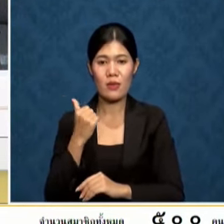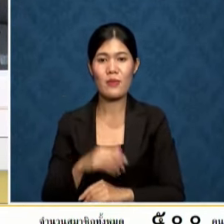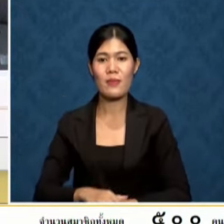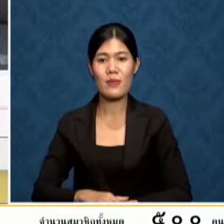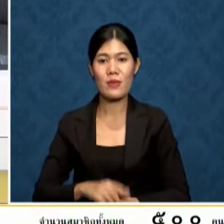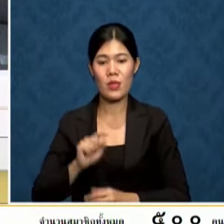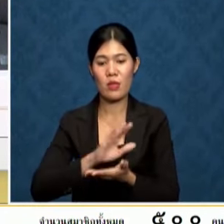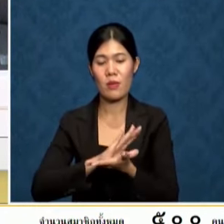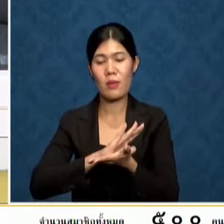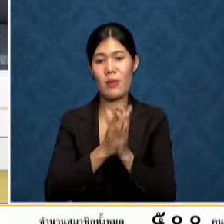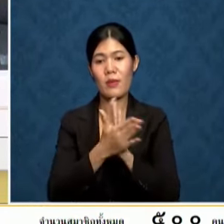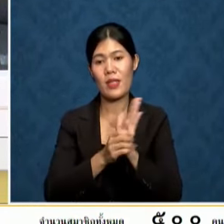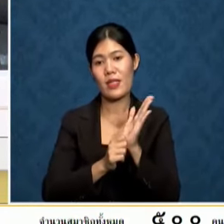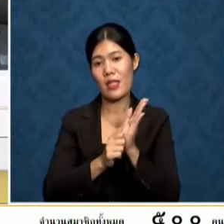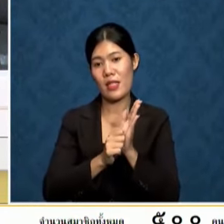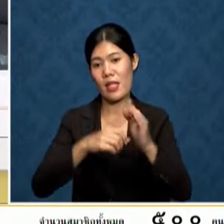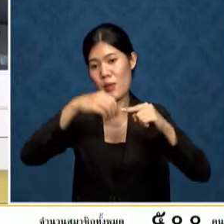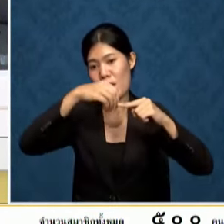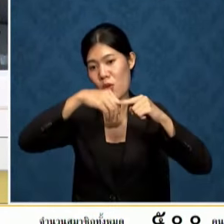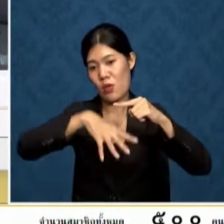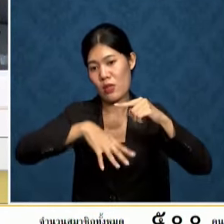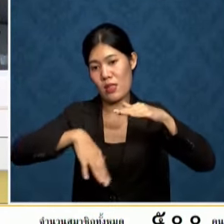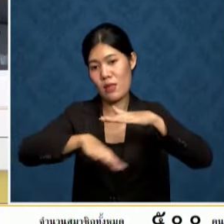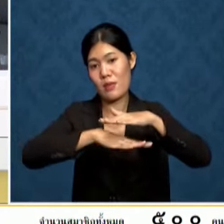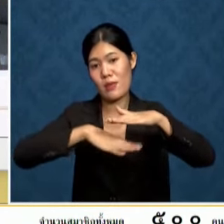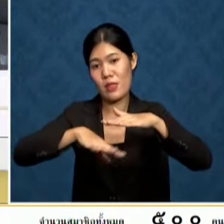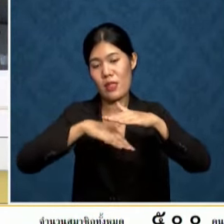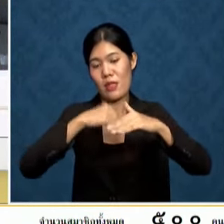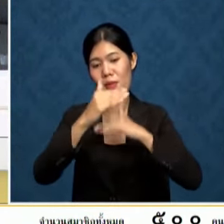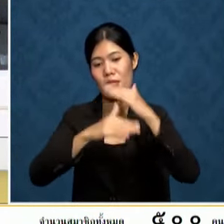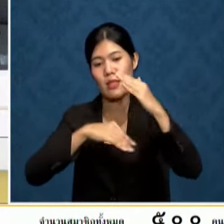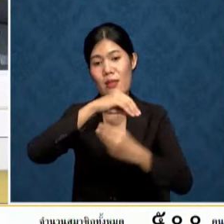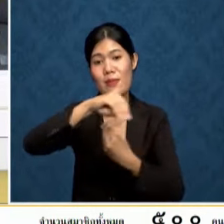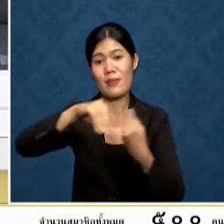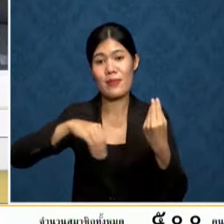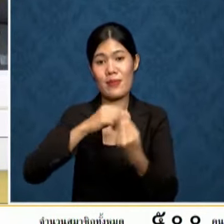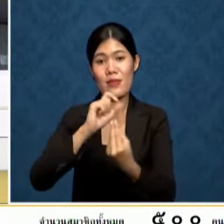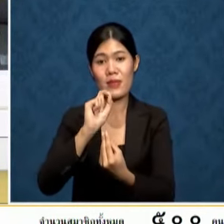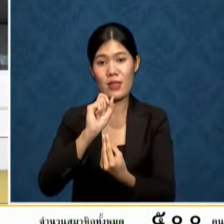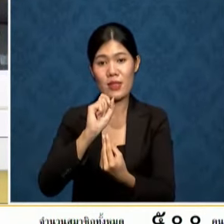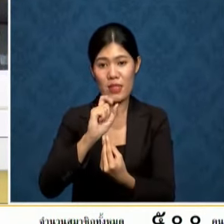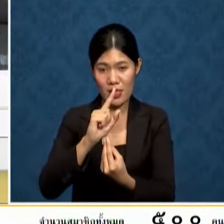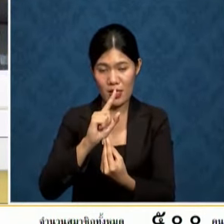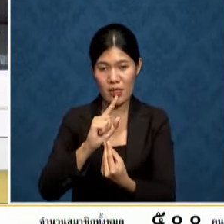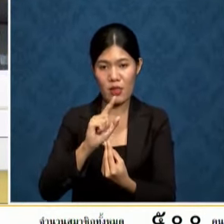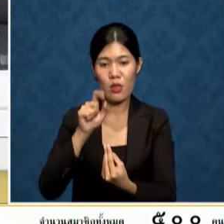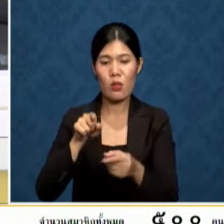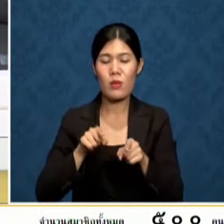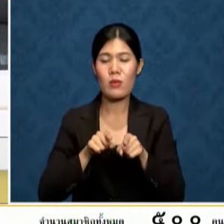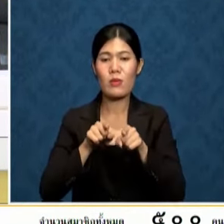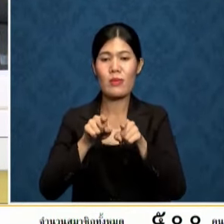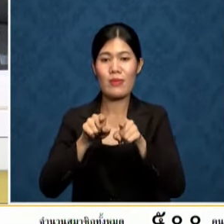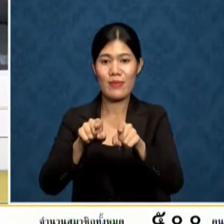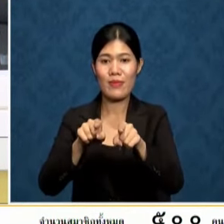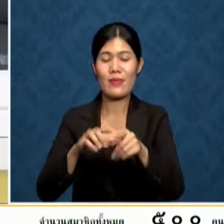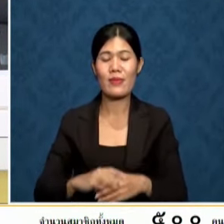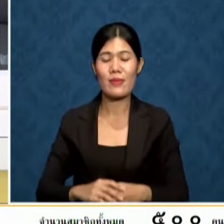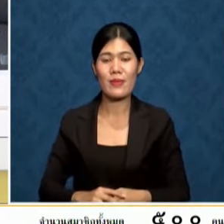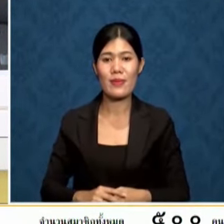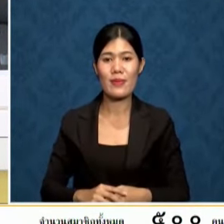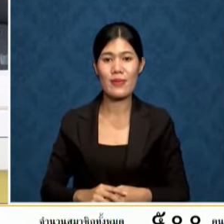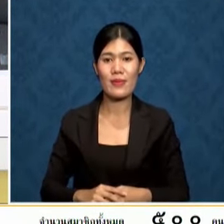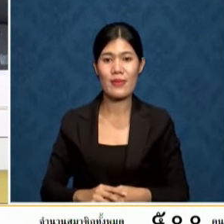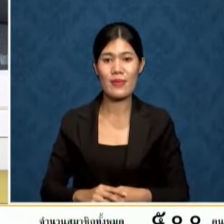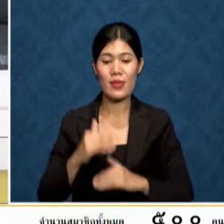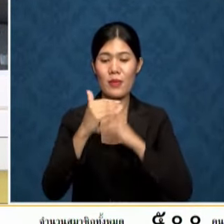เปลี่ยนโครงสร้างพื้นฐานพัฒนาโครงสร้างทางเศรษฐกิจเนี่ยก็ยังมีควบคู่กันไปด้วยนะครับไม่ว่าจะเป็นเรื่องของ